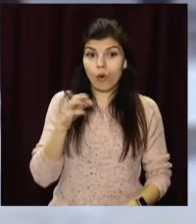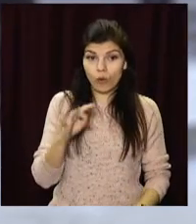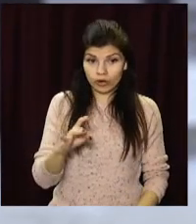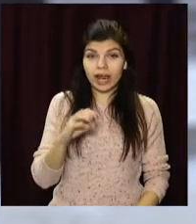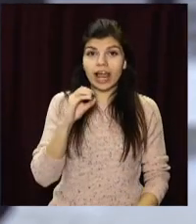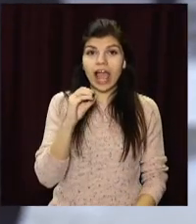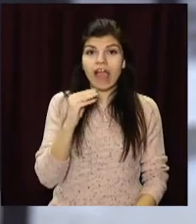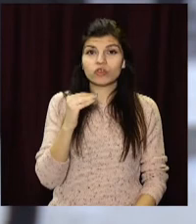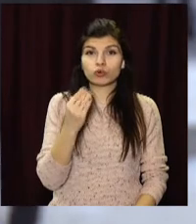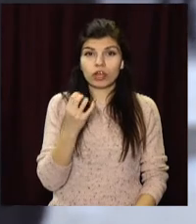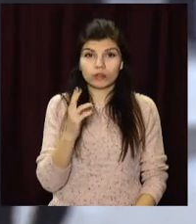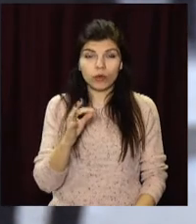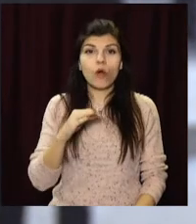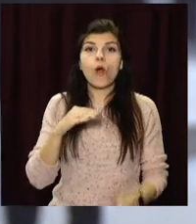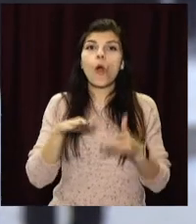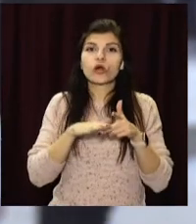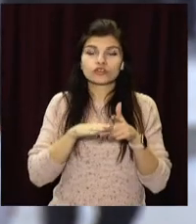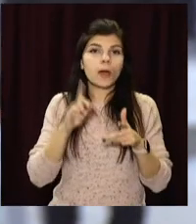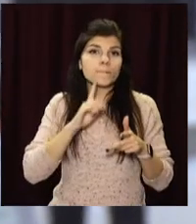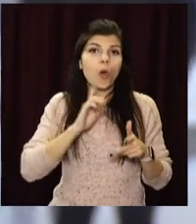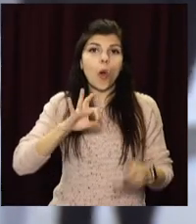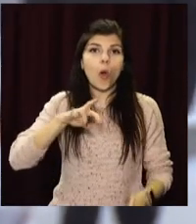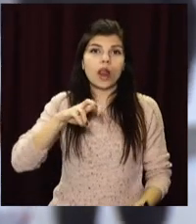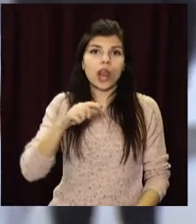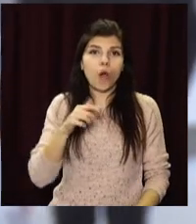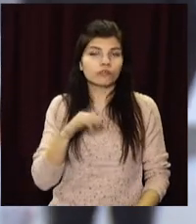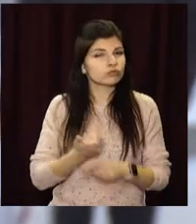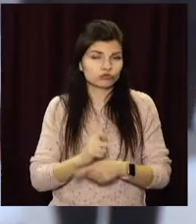Евтушенко, отчество пока что, к сожалению, Олегович.